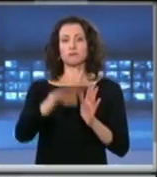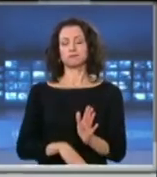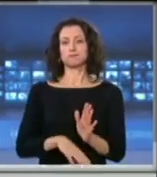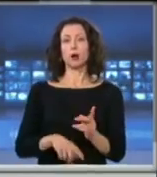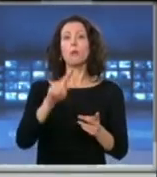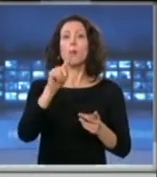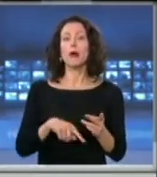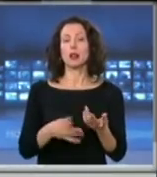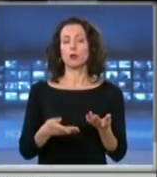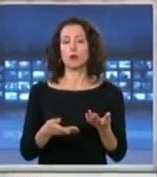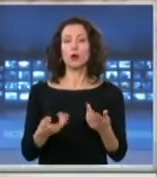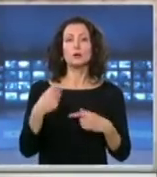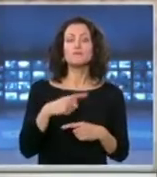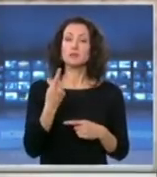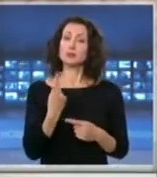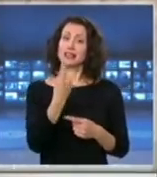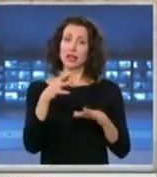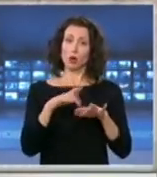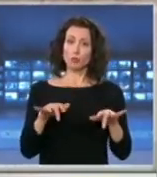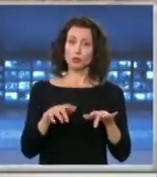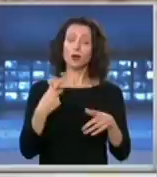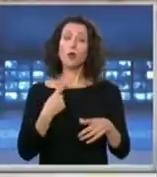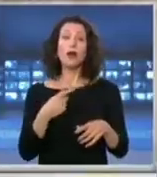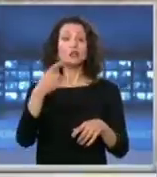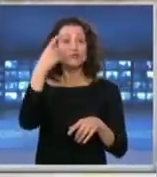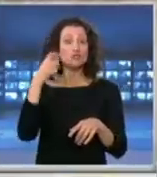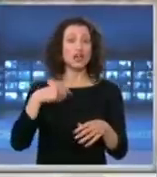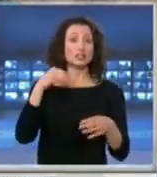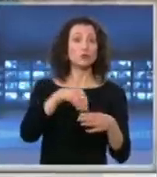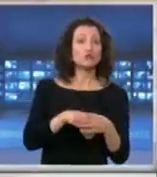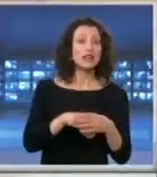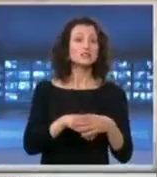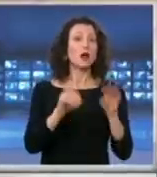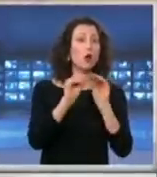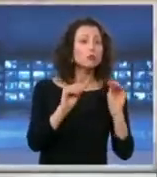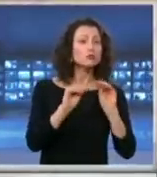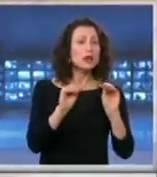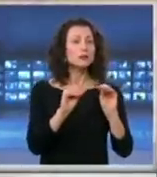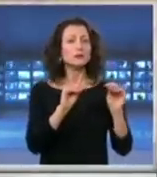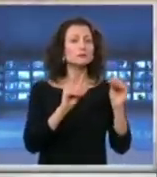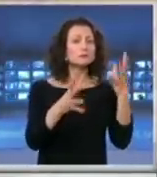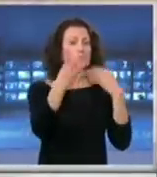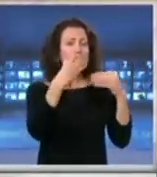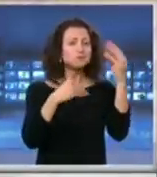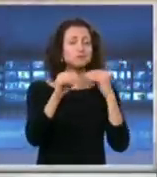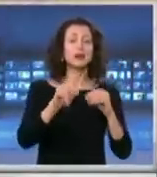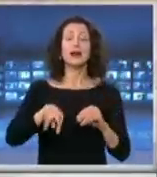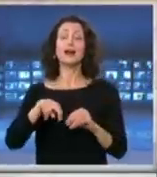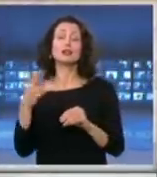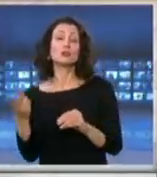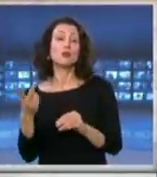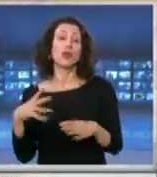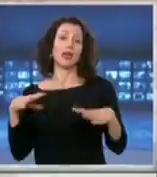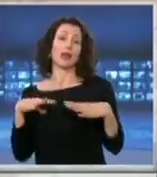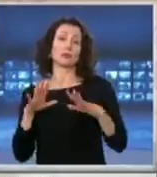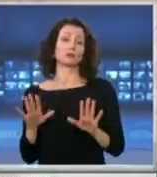компютър и когато Венци е в час, на 2 метра от него Ники дописва домашните. Втори има ли как да купите? Еми, тя банката